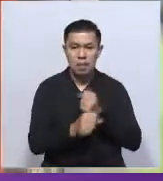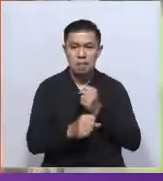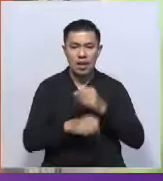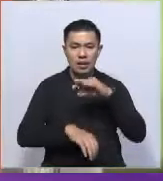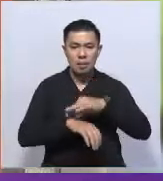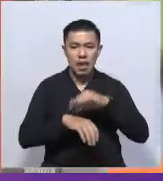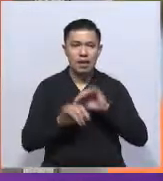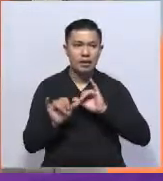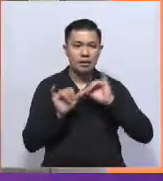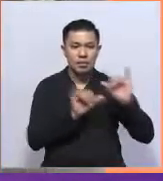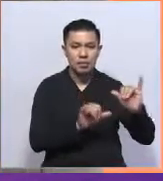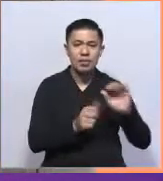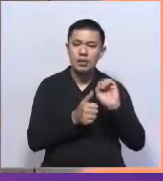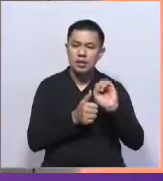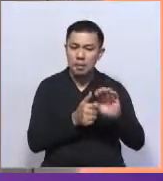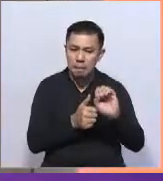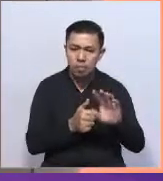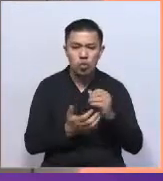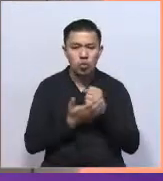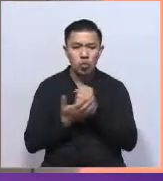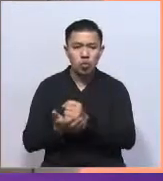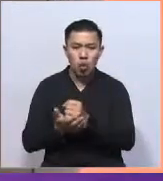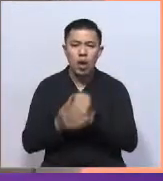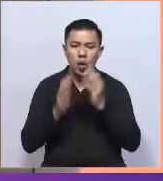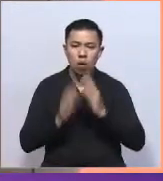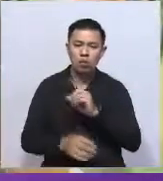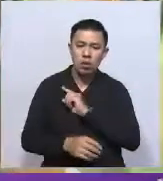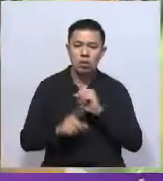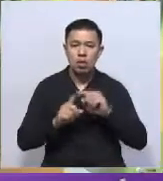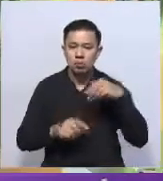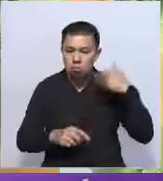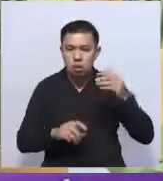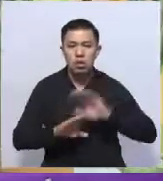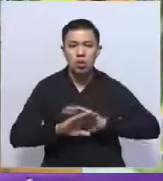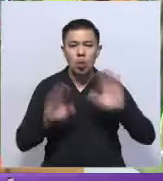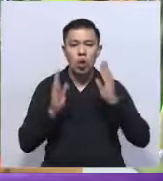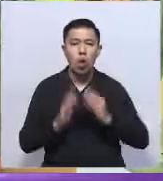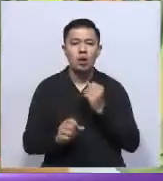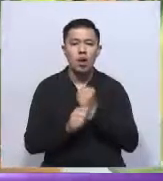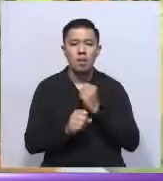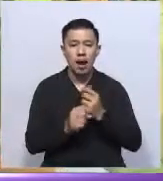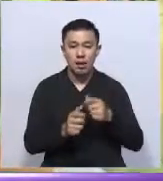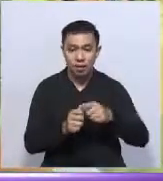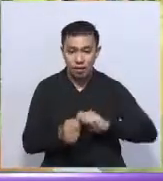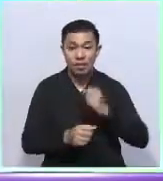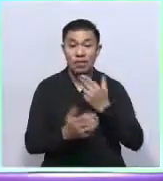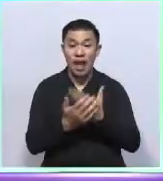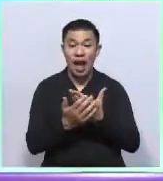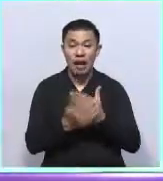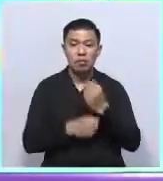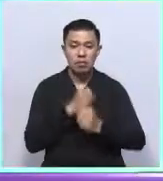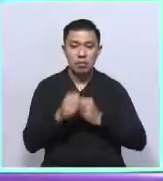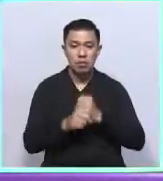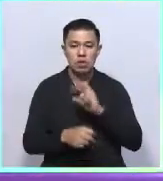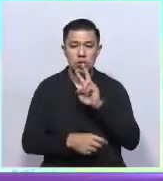แทนเช่นให้คำแนะนำแล้วก็ช่วยเหลือผู้โดยสารก่อนจะยกเลิกการใช้พนักงานเก็บค่าโดยสารในปี